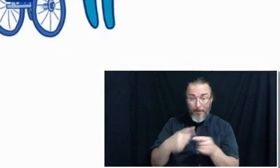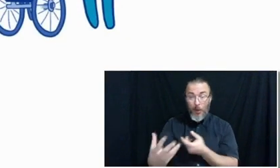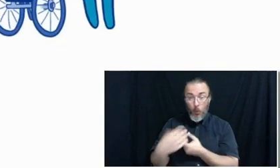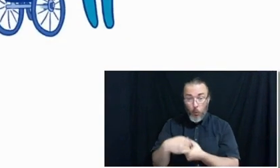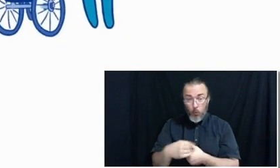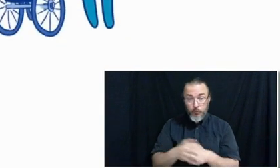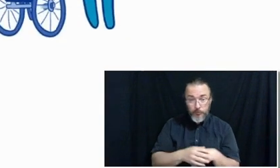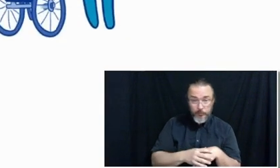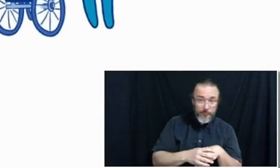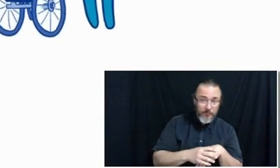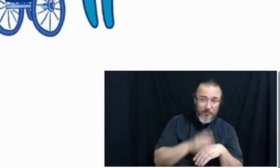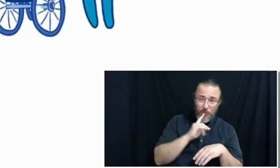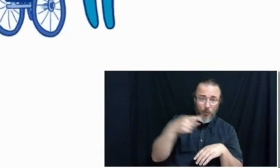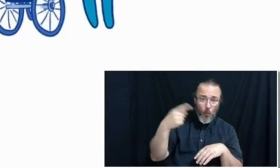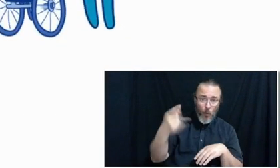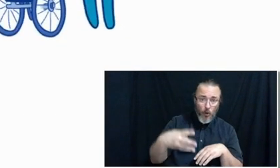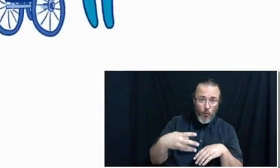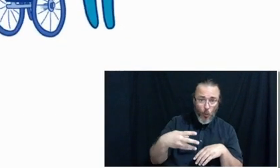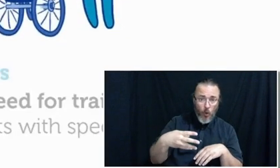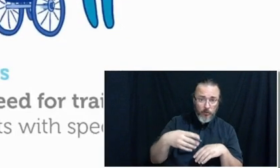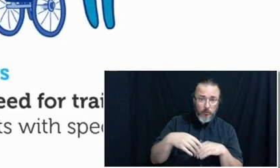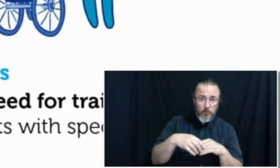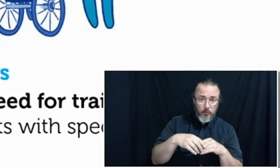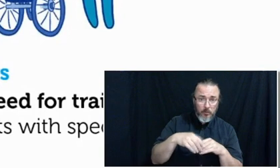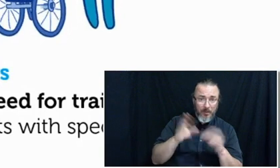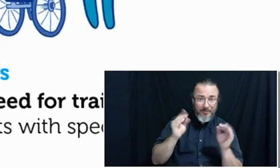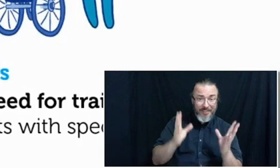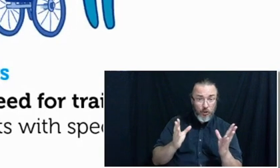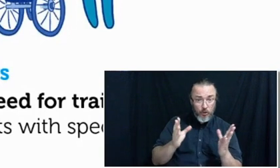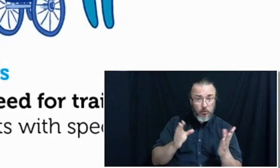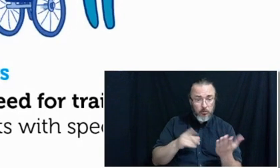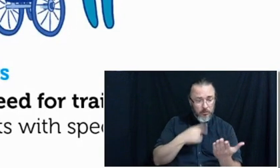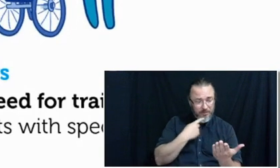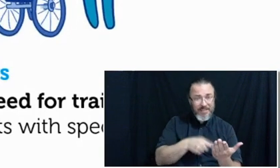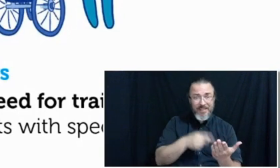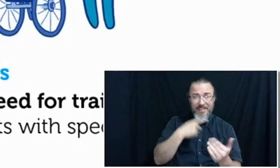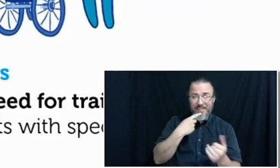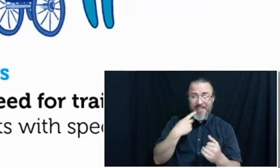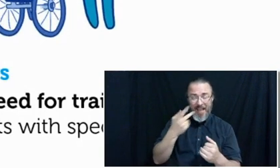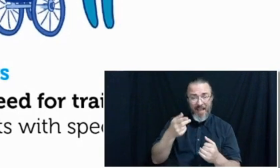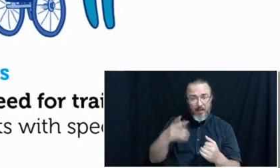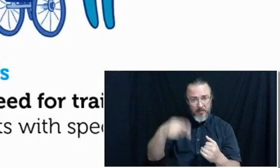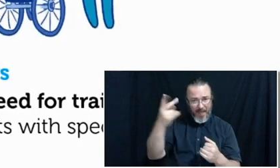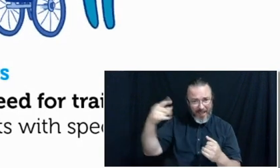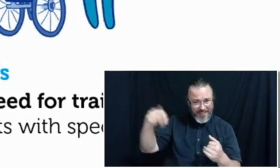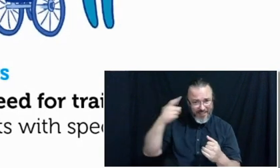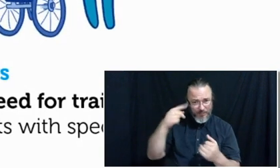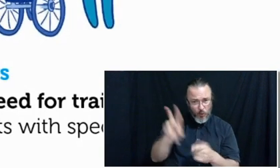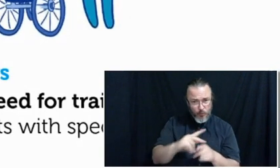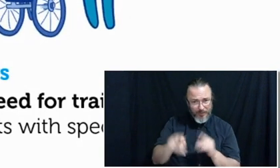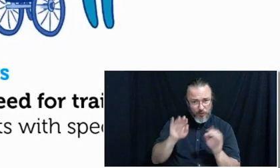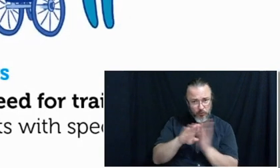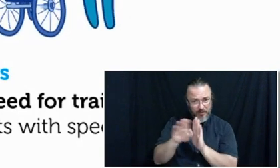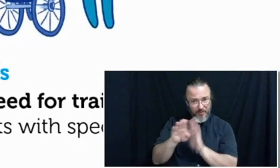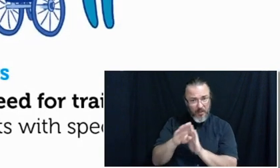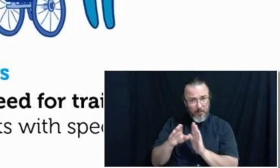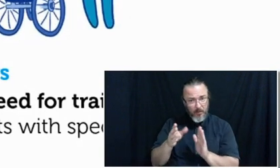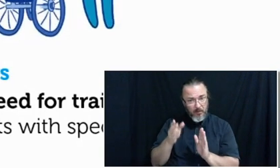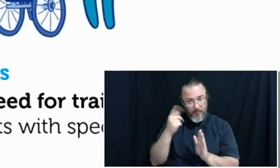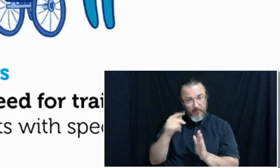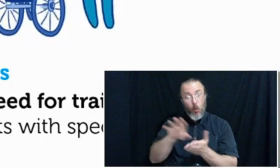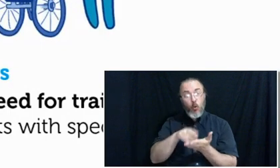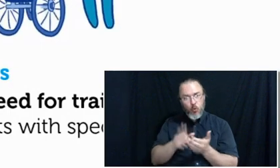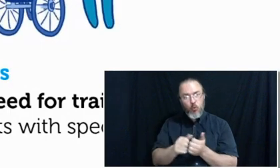enseignants ont besoin d'une formation à l'inclusion. Un quart des enseignants dans les pays à revenus moyens ou élevés ont signalé une grande nécessité de